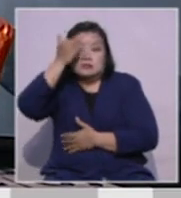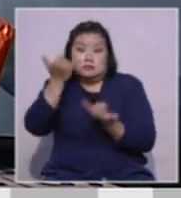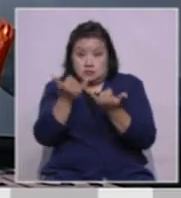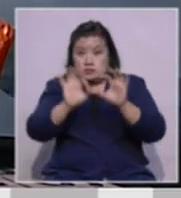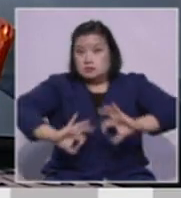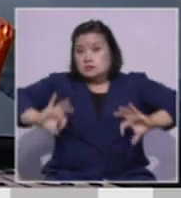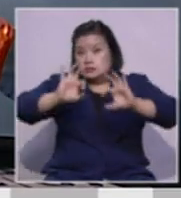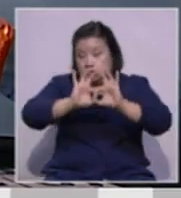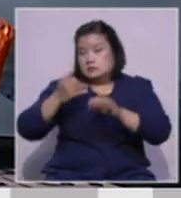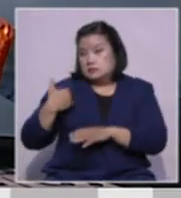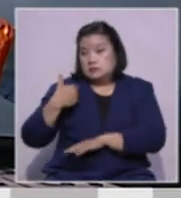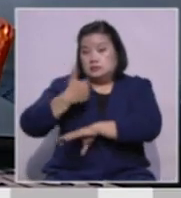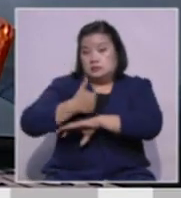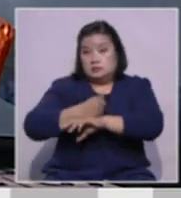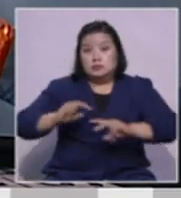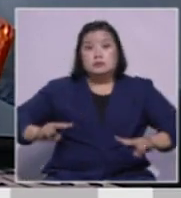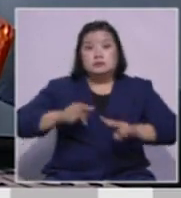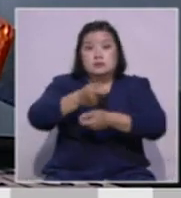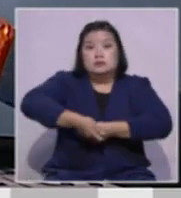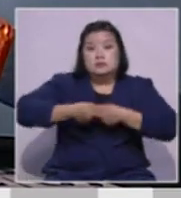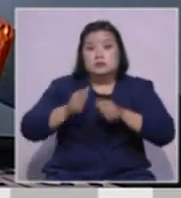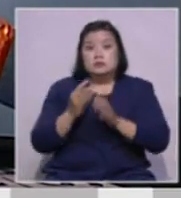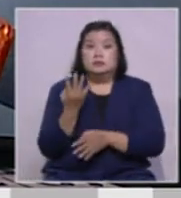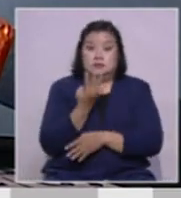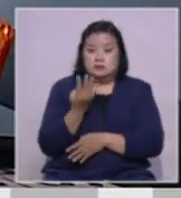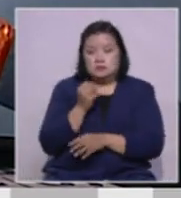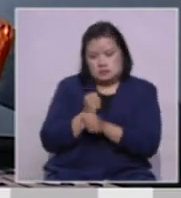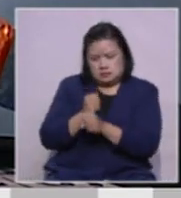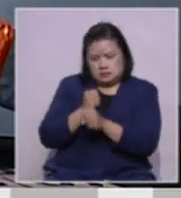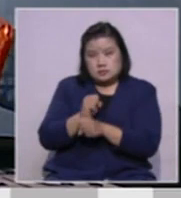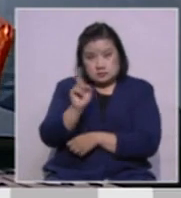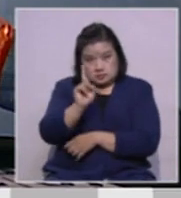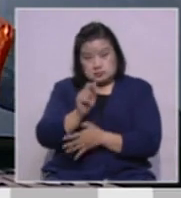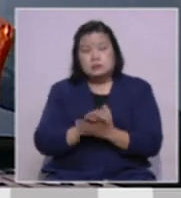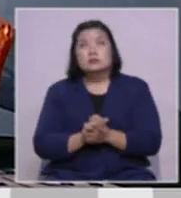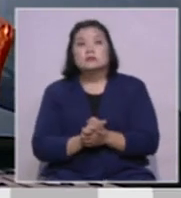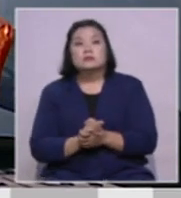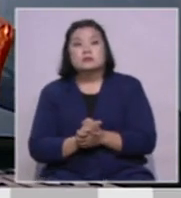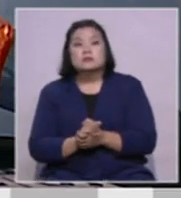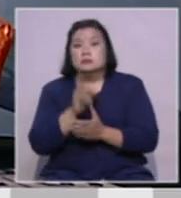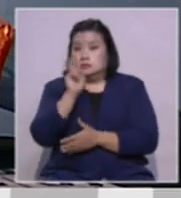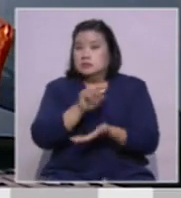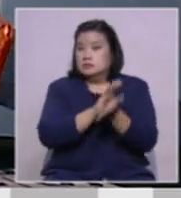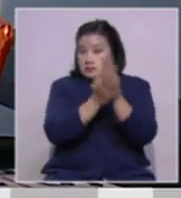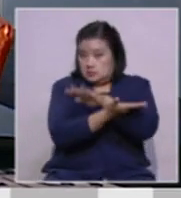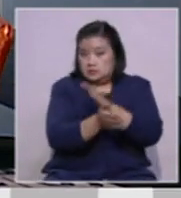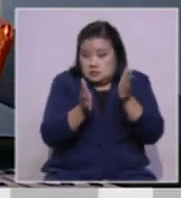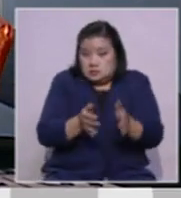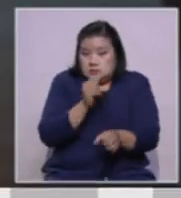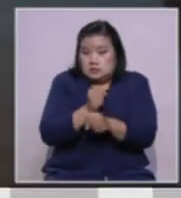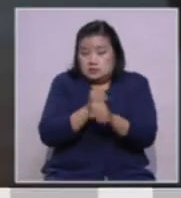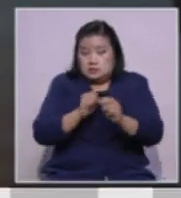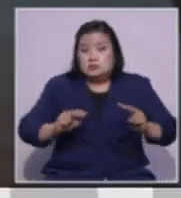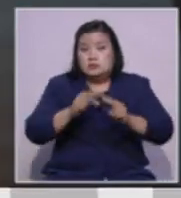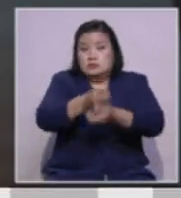นตรีเกษตรทั้ง4คนได้เตรียมหารือกันและจะดำเนินการอย่างเร็วที่สุดคือการปรับเปลี่ยนบุคลากรของกระทรวงเกษตรเพื่อให้ง